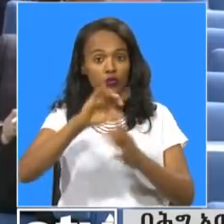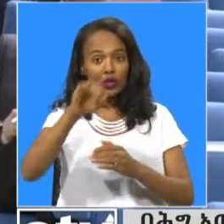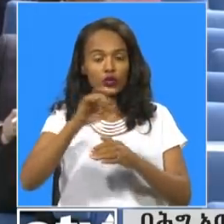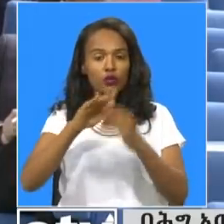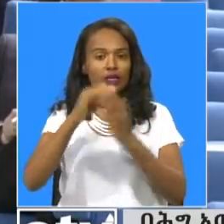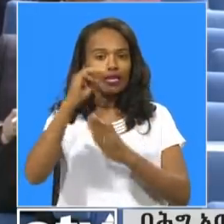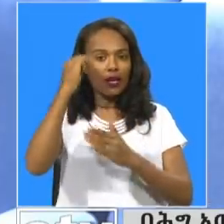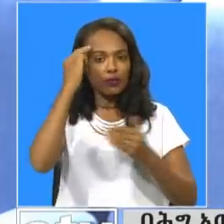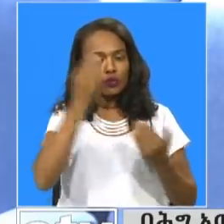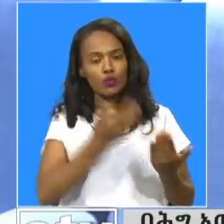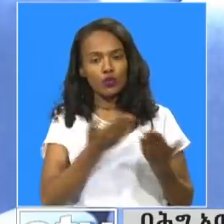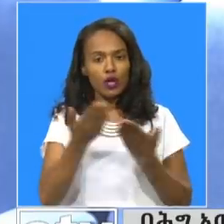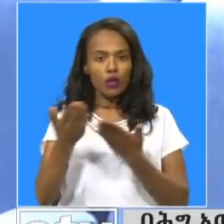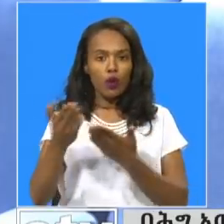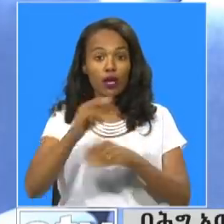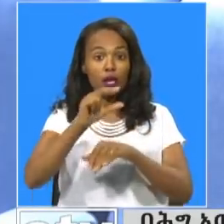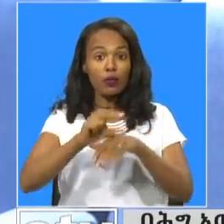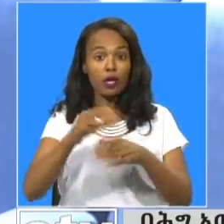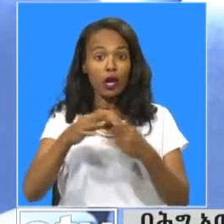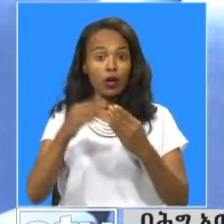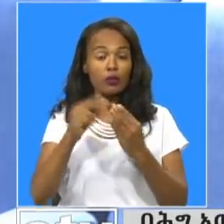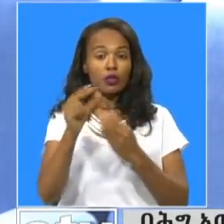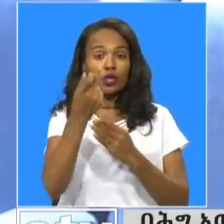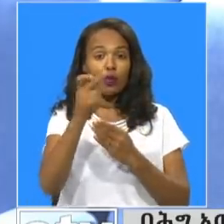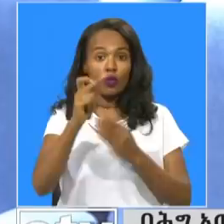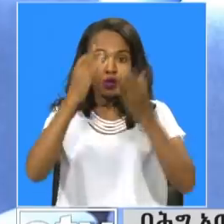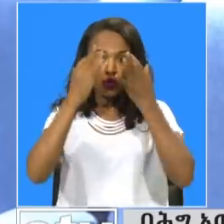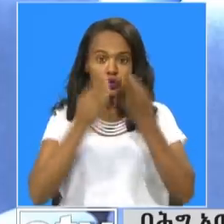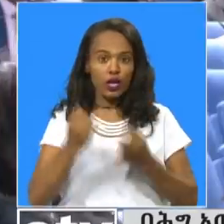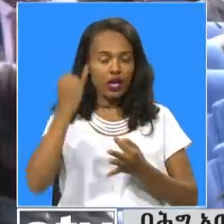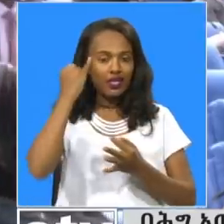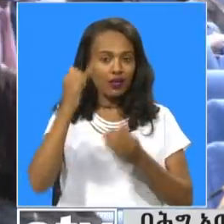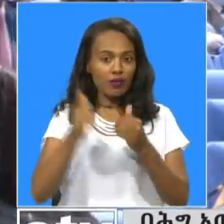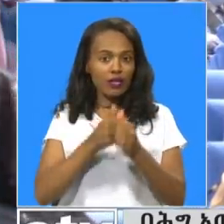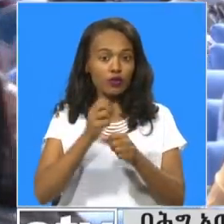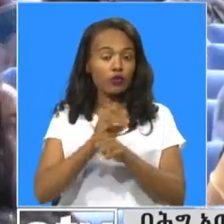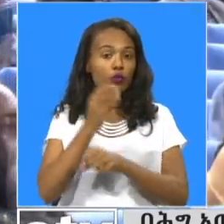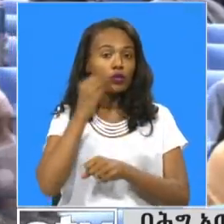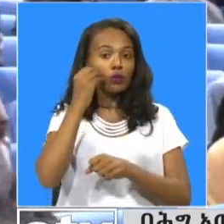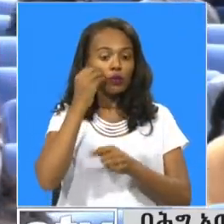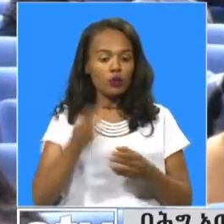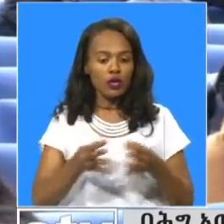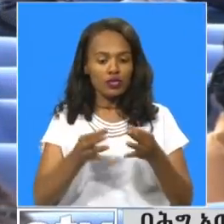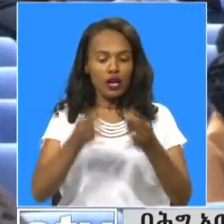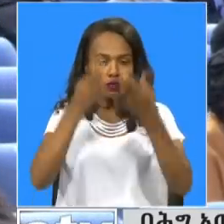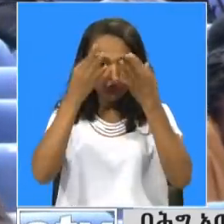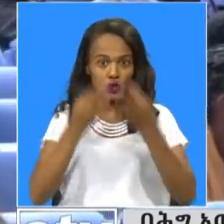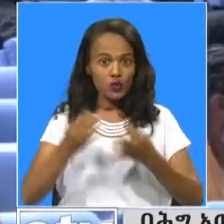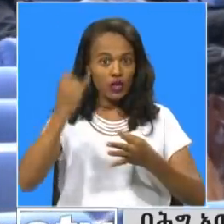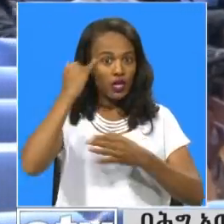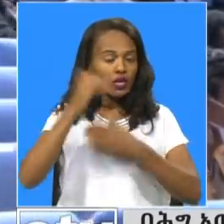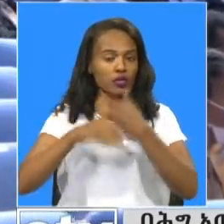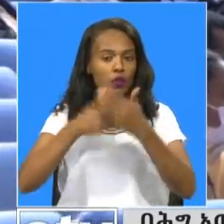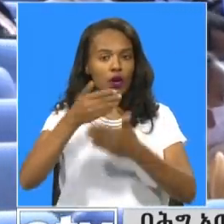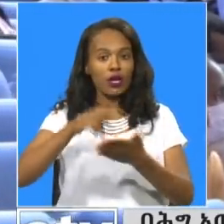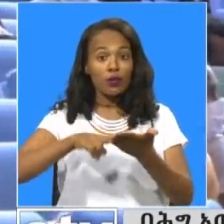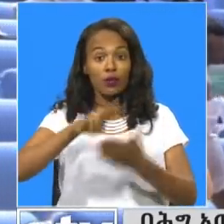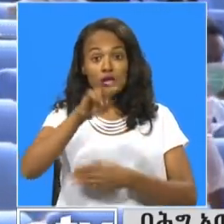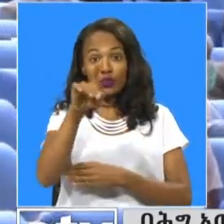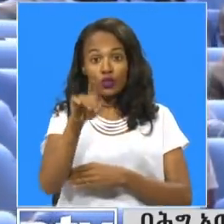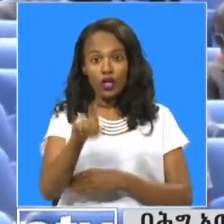ለጠቅላይ ሚኒስትሩ ቀርቦላቸዋል። የብሔራዊ ምርጫ ቦርድ የውሳኔ ሀሳብን ተከትሎ ምክር ቤቱ ካስተላለፈው የውሳኔ ሀሳብ በኋላ የሚነሱ